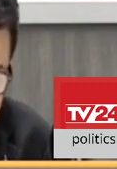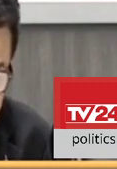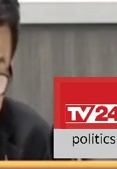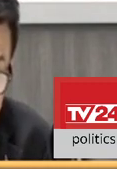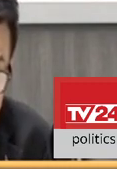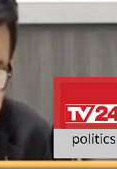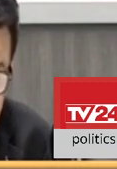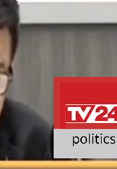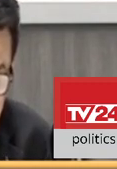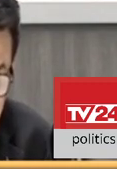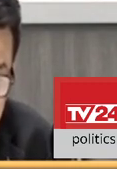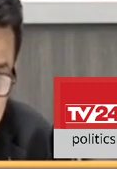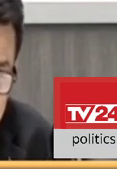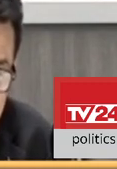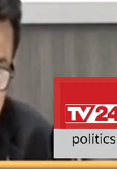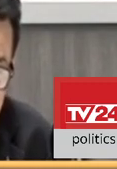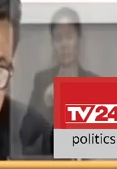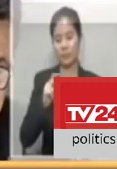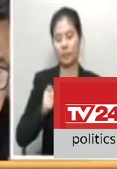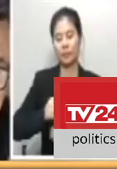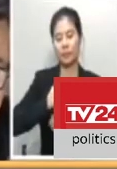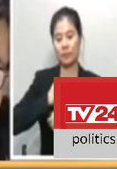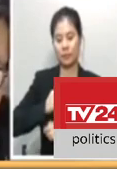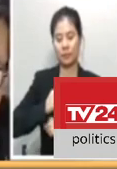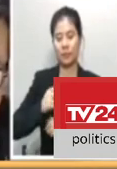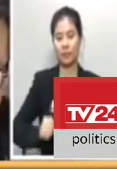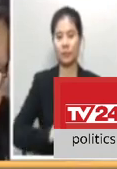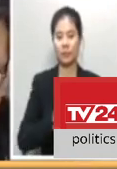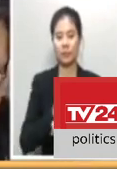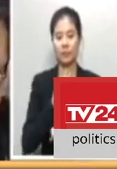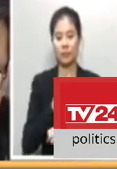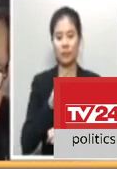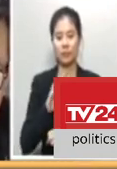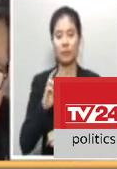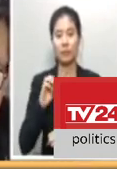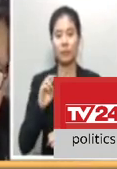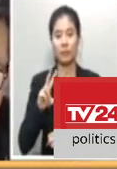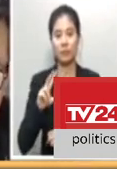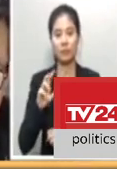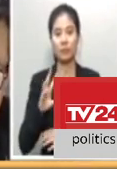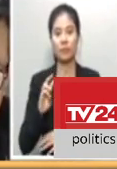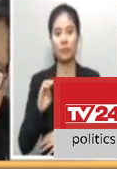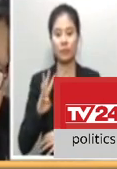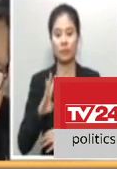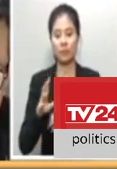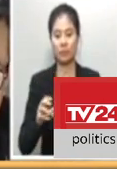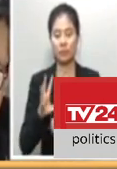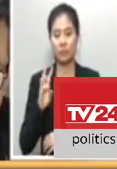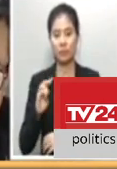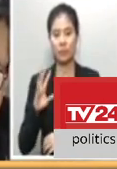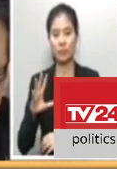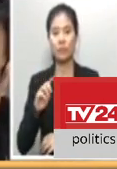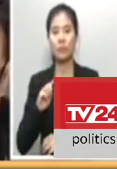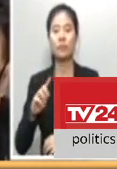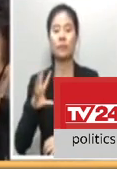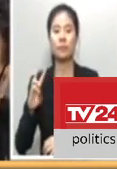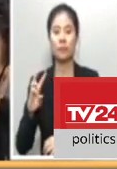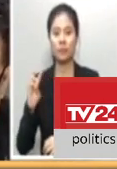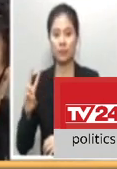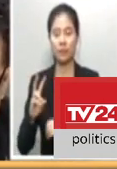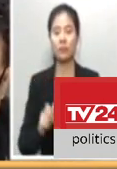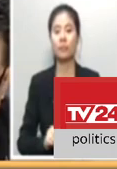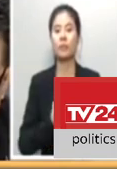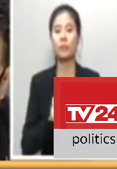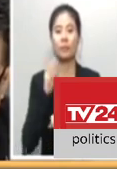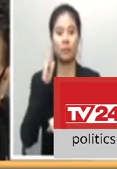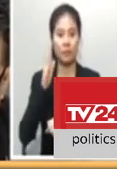วมทั้งสิ้นเนี่ยนะครับปี63 64 65 66แล้วก็และปีต่อๆไปรวมทั้งเงินน